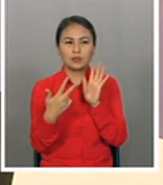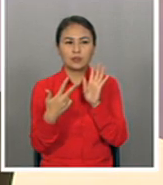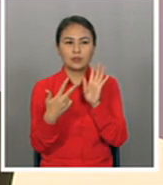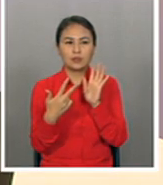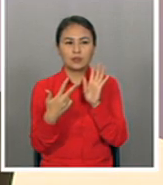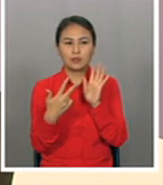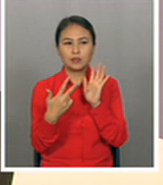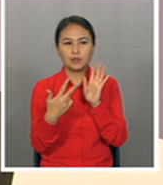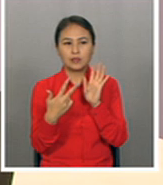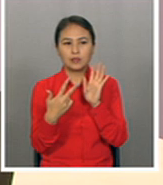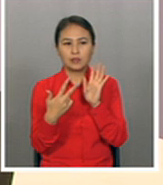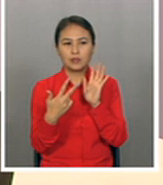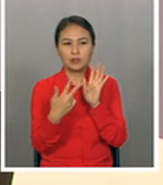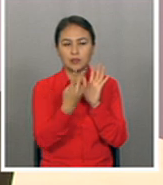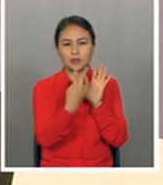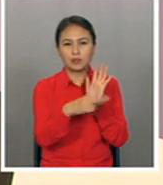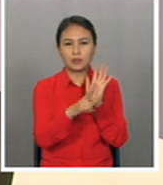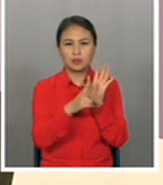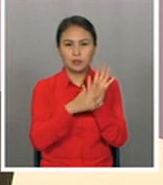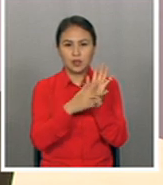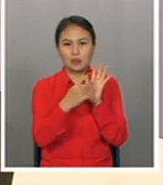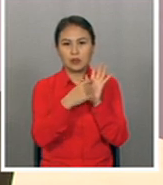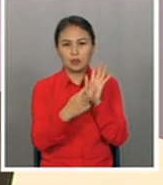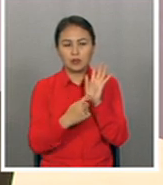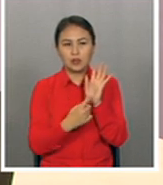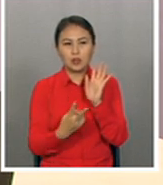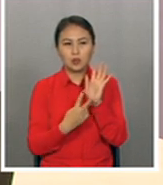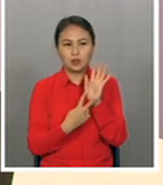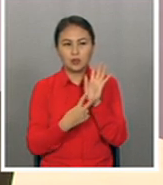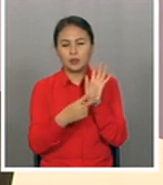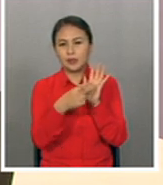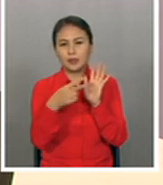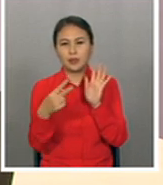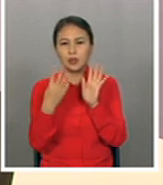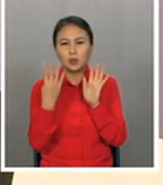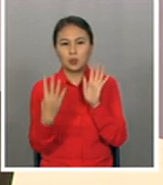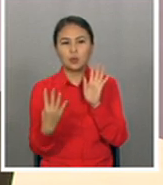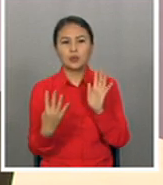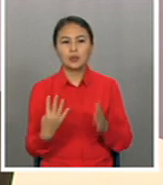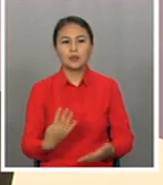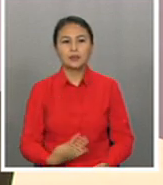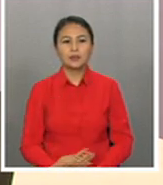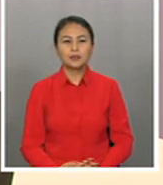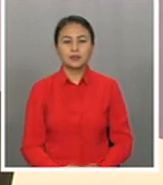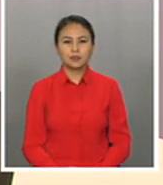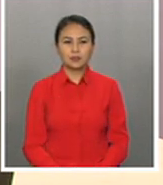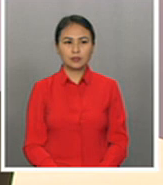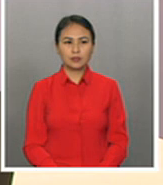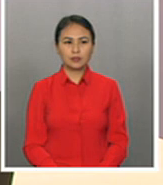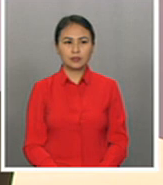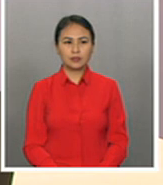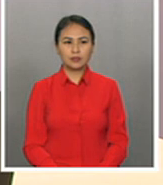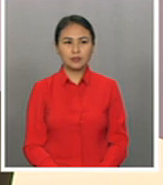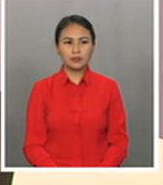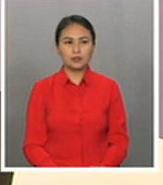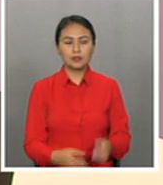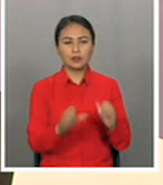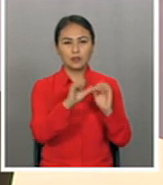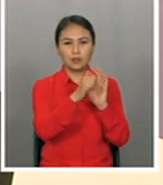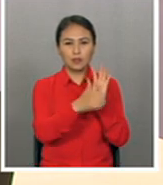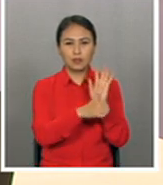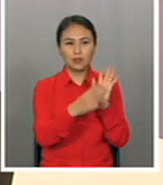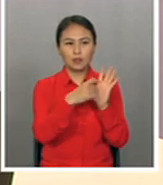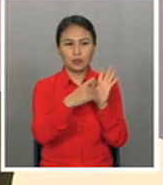болады. 28 пен 7-нің бөліндісінің мәні 4-ке тең болады. 16